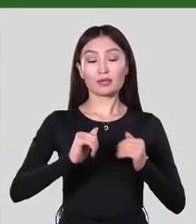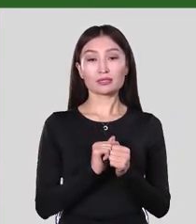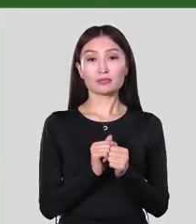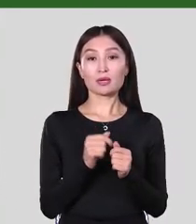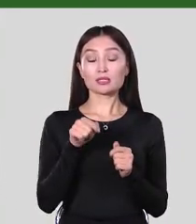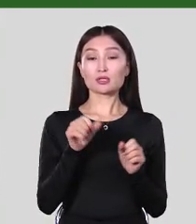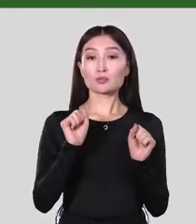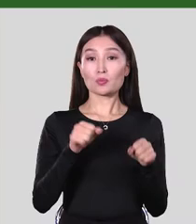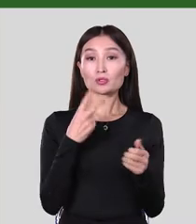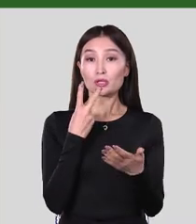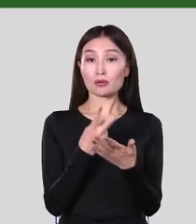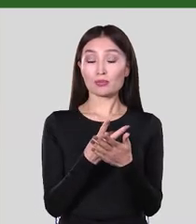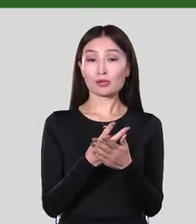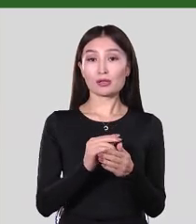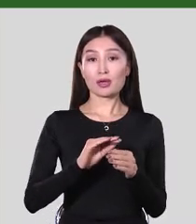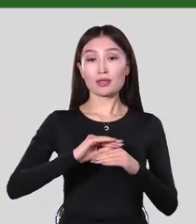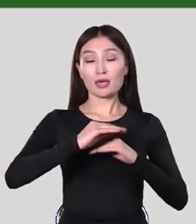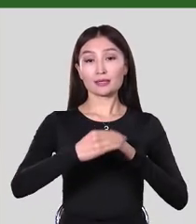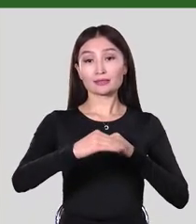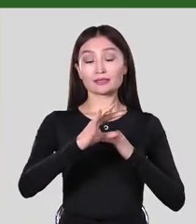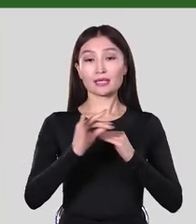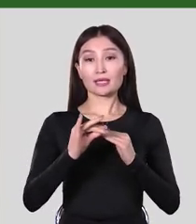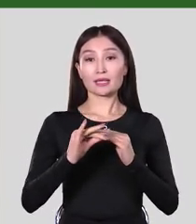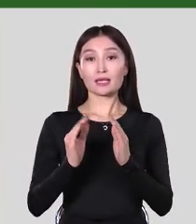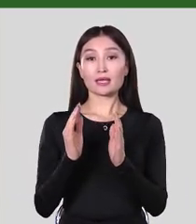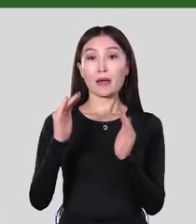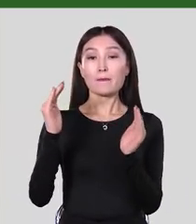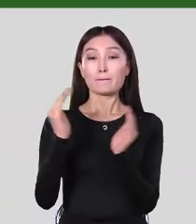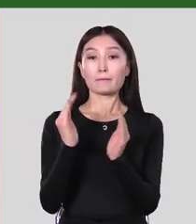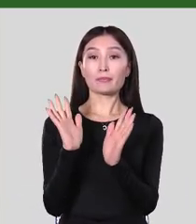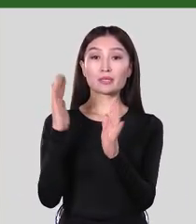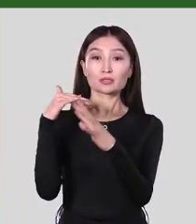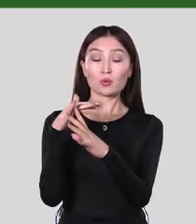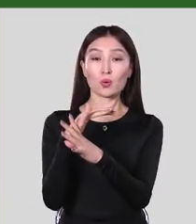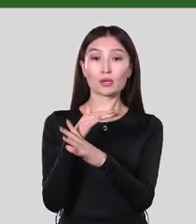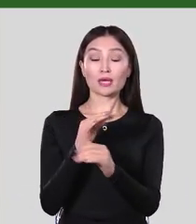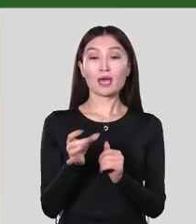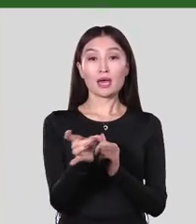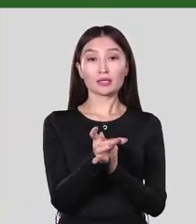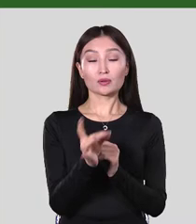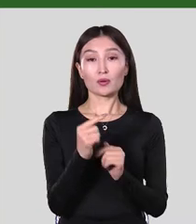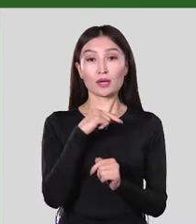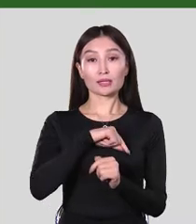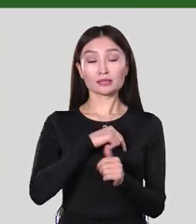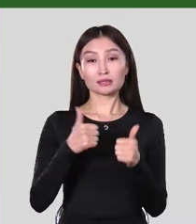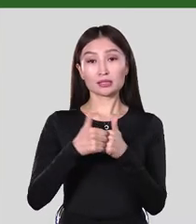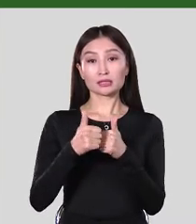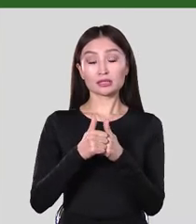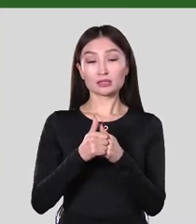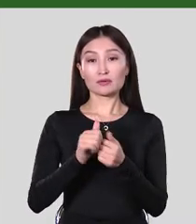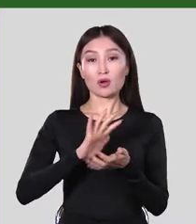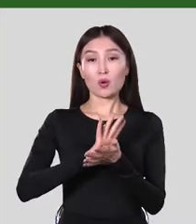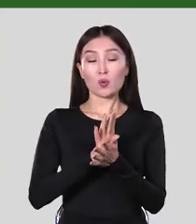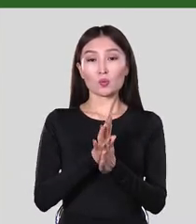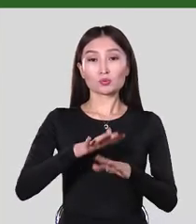Здесь можно наблюдать чередование низменности и плоскогорий. Для региона характерно соседство